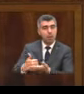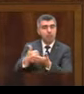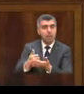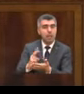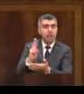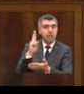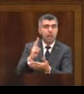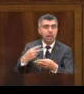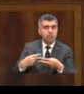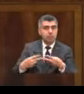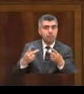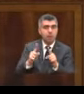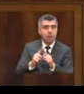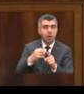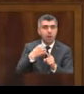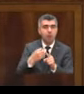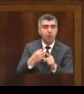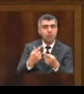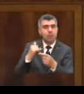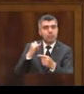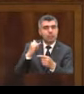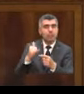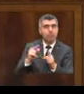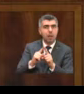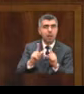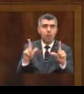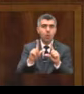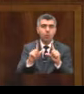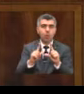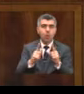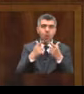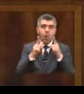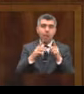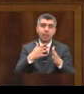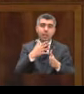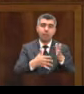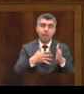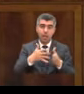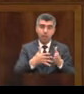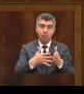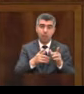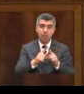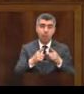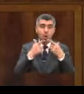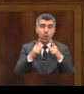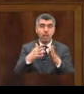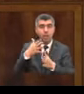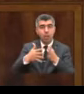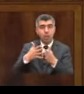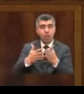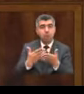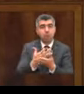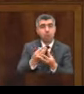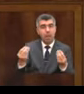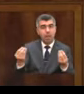إطلاق وبث مجموعة من الوصلات تحسيسية رقمية بلغة الإشارة واستعمال لغة الإشارة ليستفيد فئة عريضة